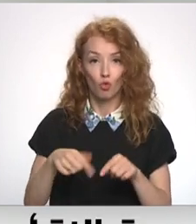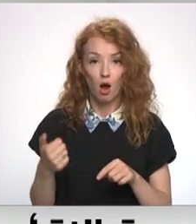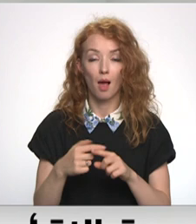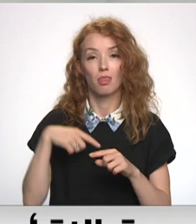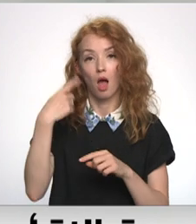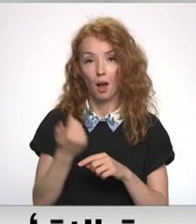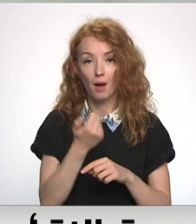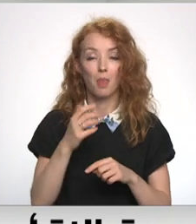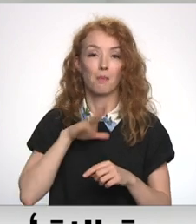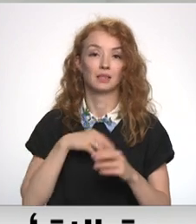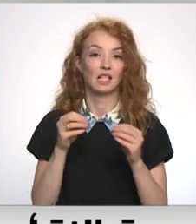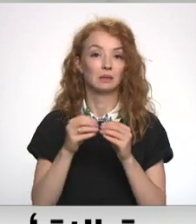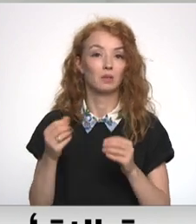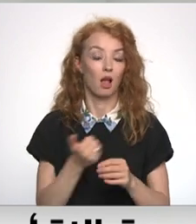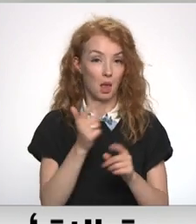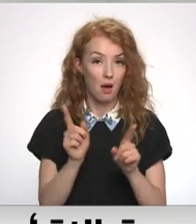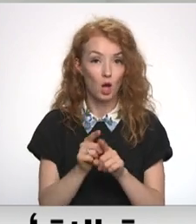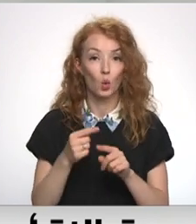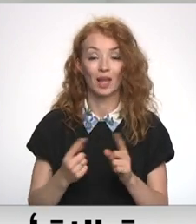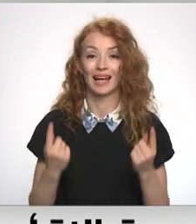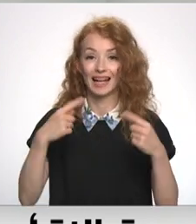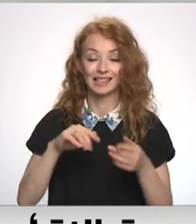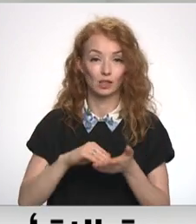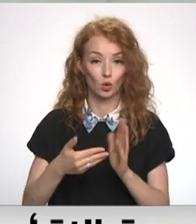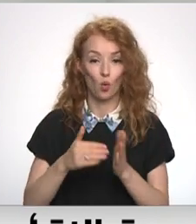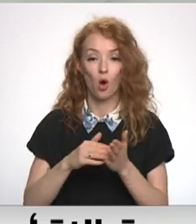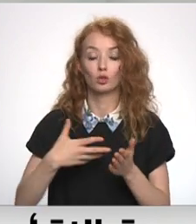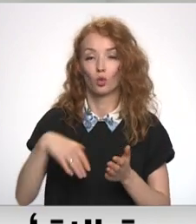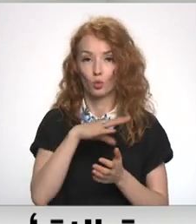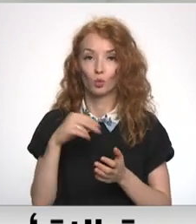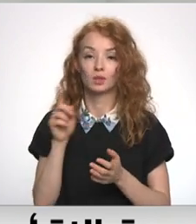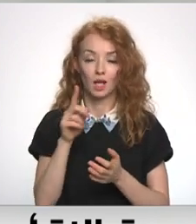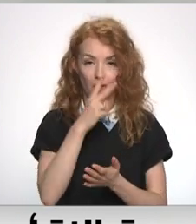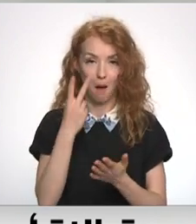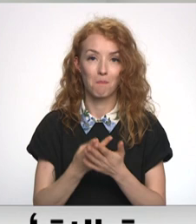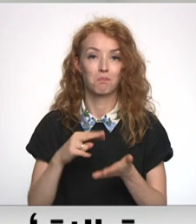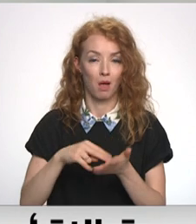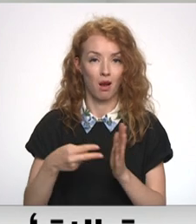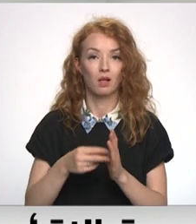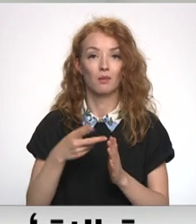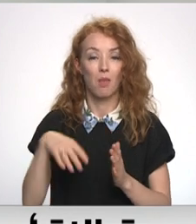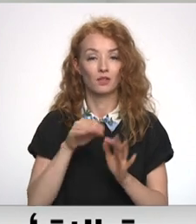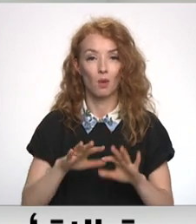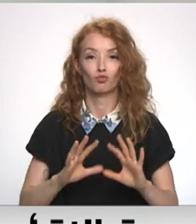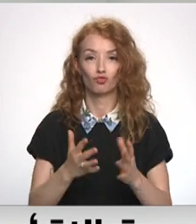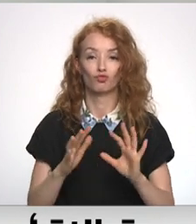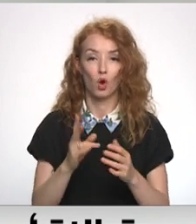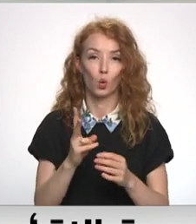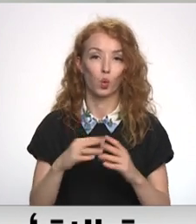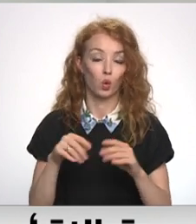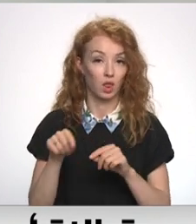10 gadiem, jā, un šādās krīzes situācijās pilnīgi noteikti, mums ir jāparedz, ka mēs varam kurināt savu kurināmo